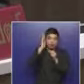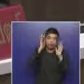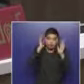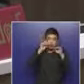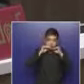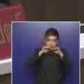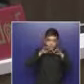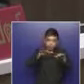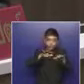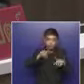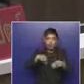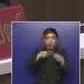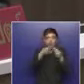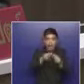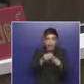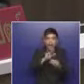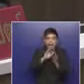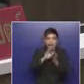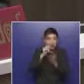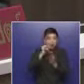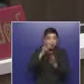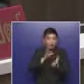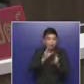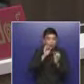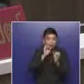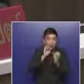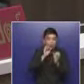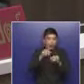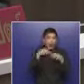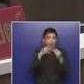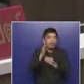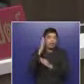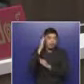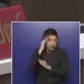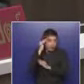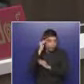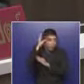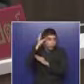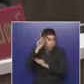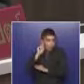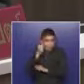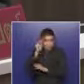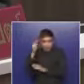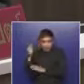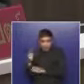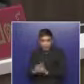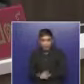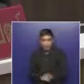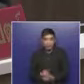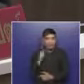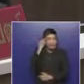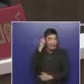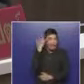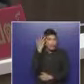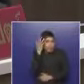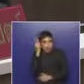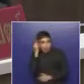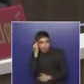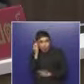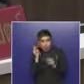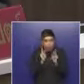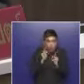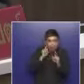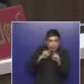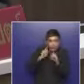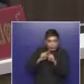ช่นช่วงโควิดเนี่ยจะพูดว่าตระหนักแต่อย่าตระหนกคำว่าตระหนกคือตกใจจิตใจฟุ้งซ่านไม่มีสมาธิไ